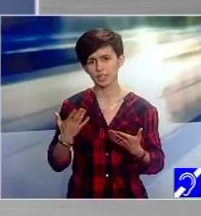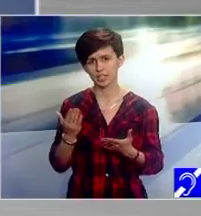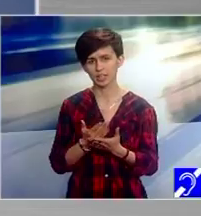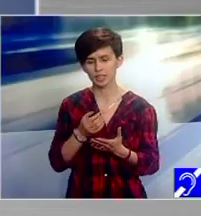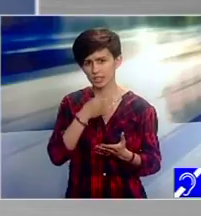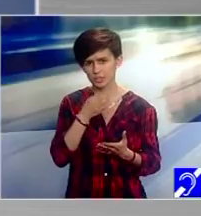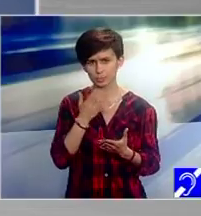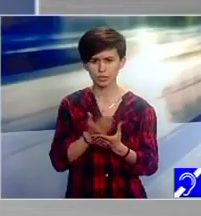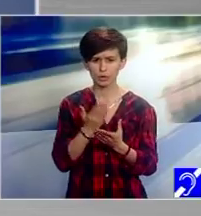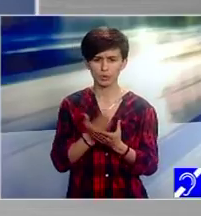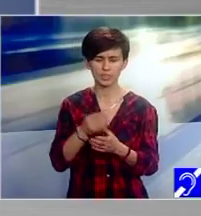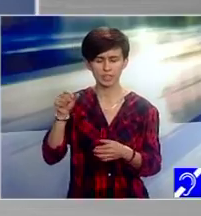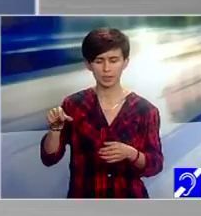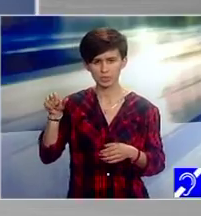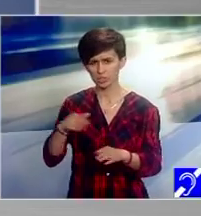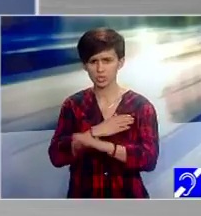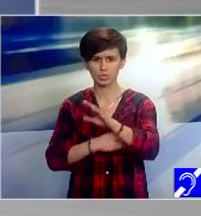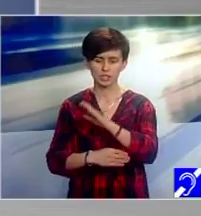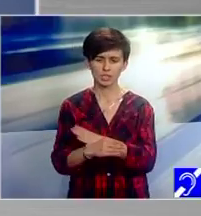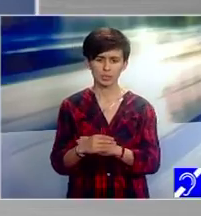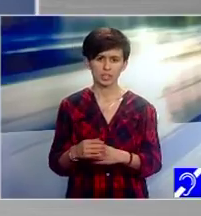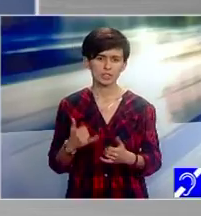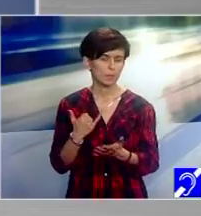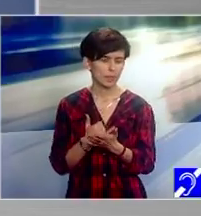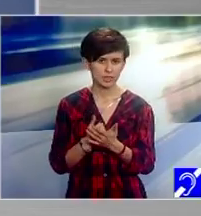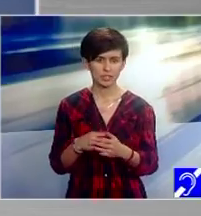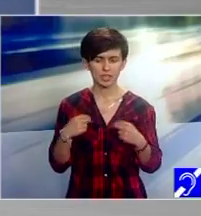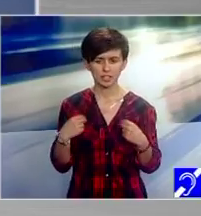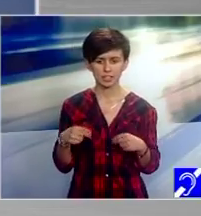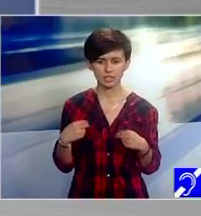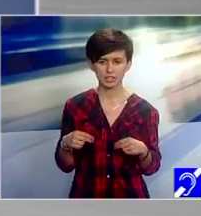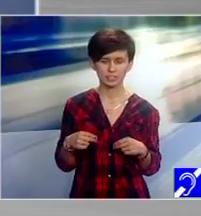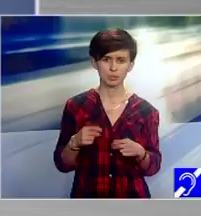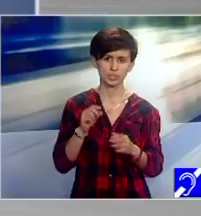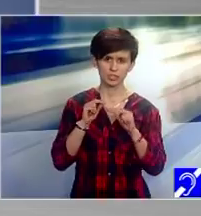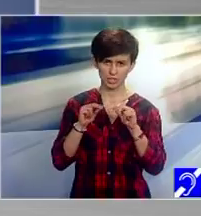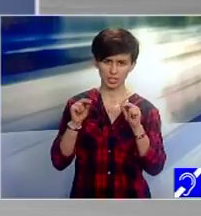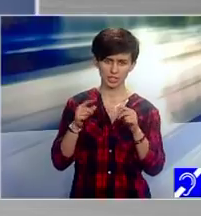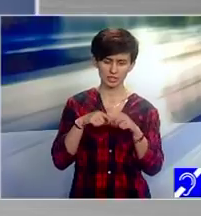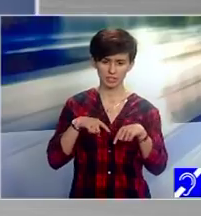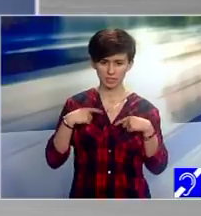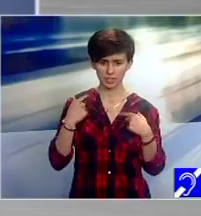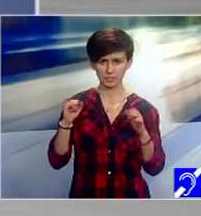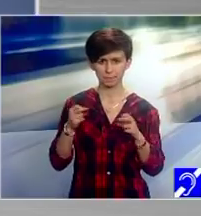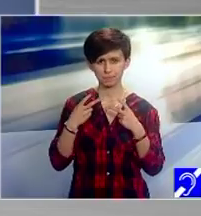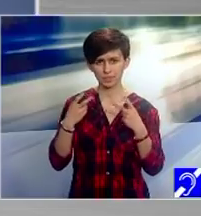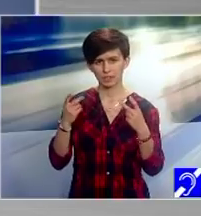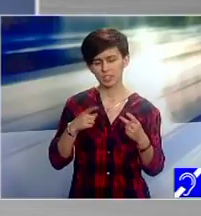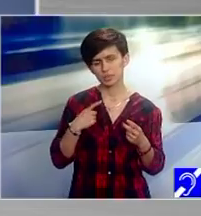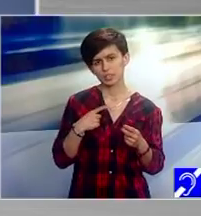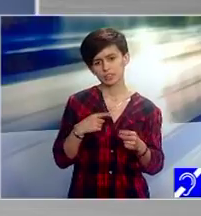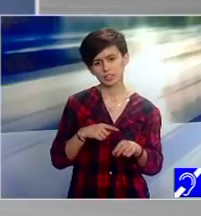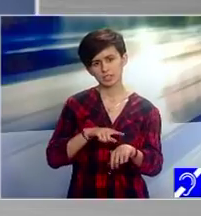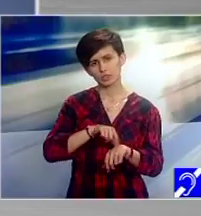cu dizabilități, adevărate exemple, modele, dacă vreți, și lecții de viață. Evenimentul are loc între